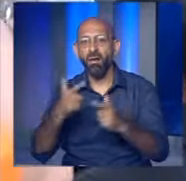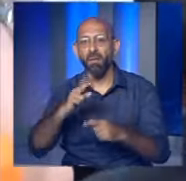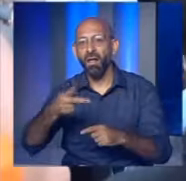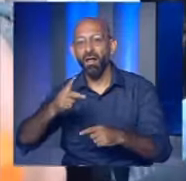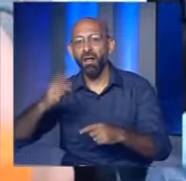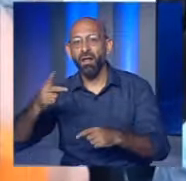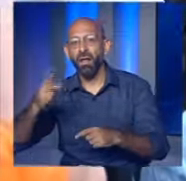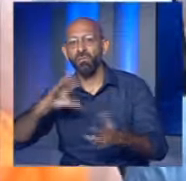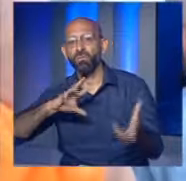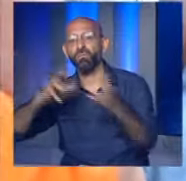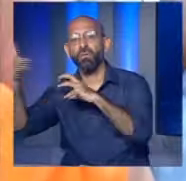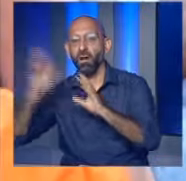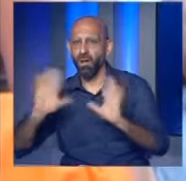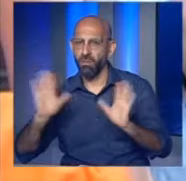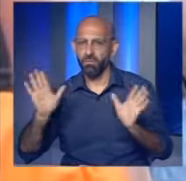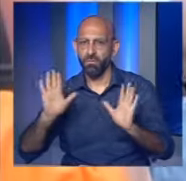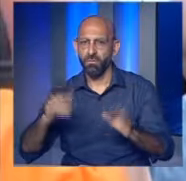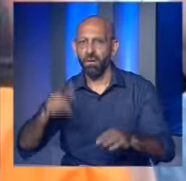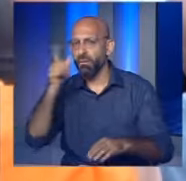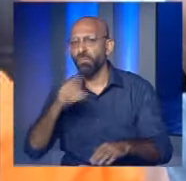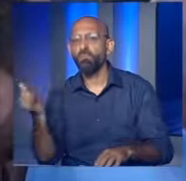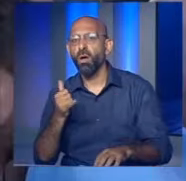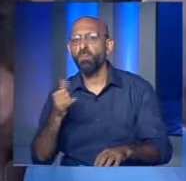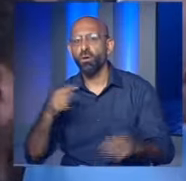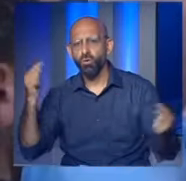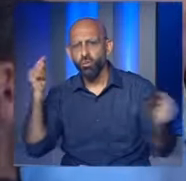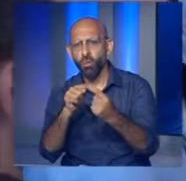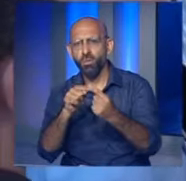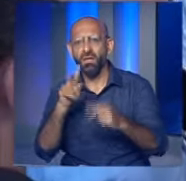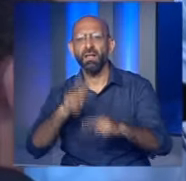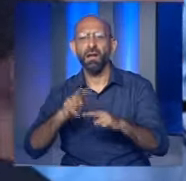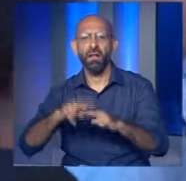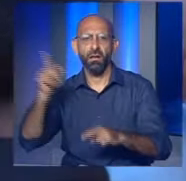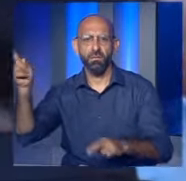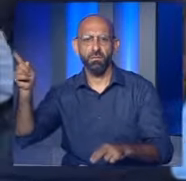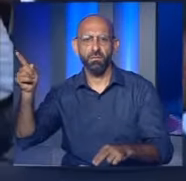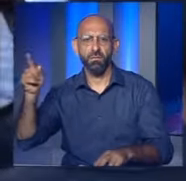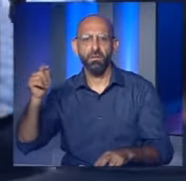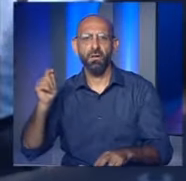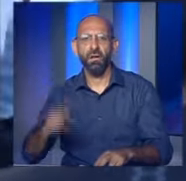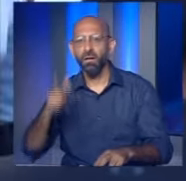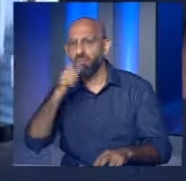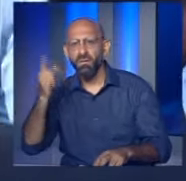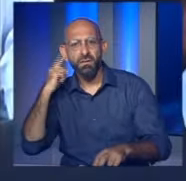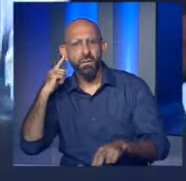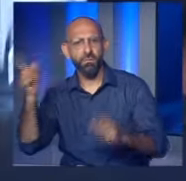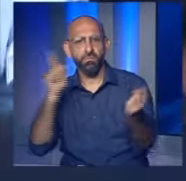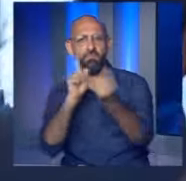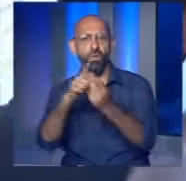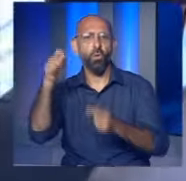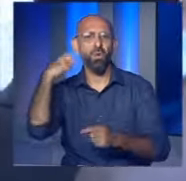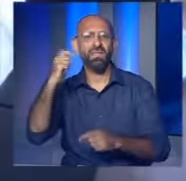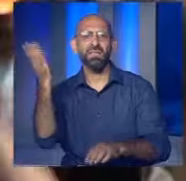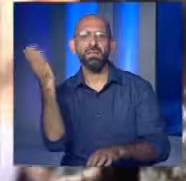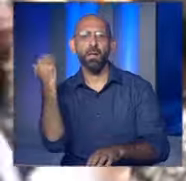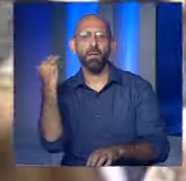ولفت الى ان الخوف هو من الحروب الاخرى لتغيير الهويه وغيرها وهذا الامر ليس فيه عنصريه ولا عدائيه وفي الجوله